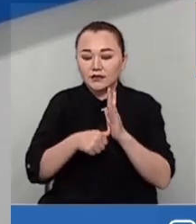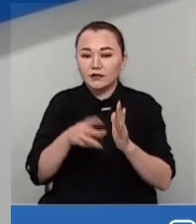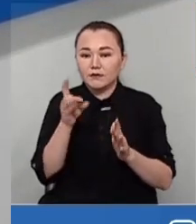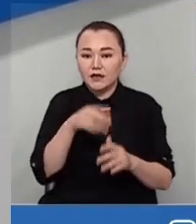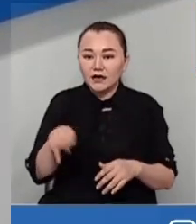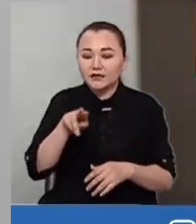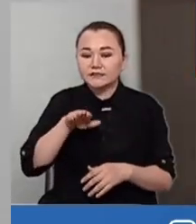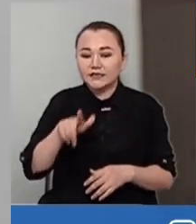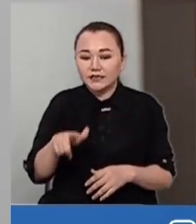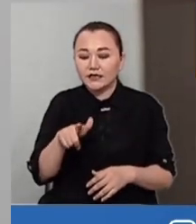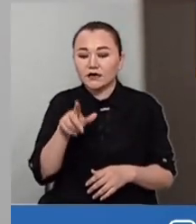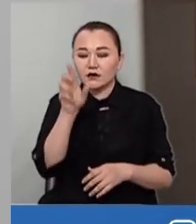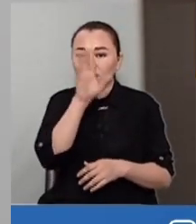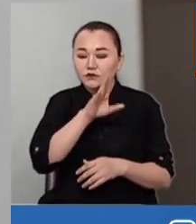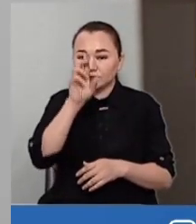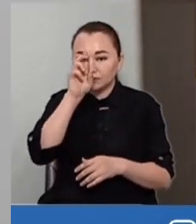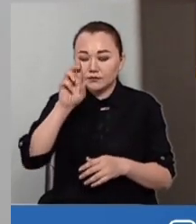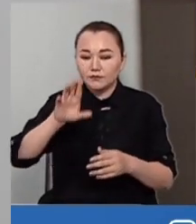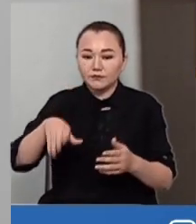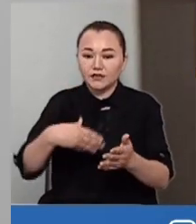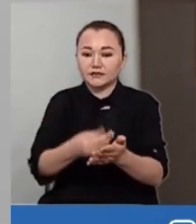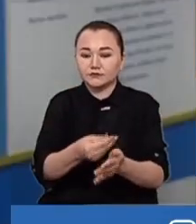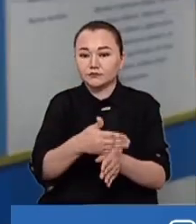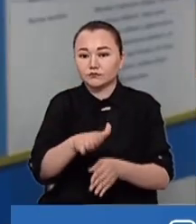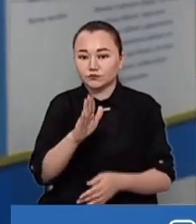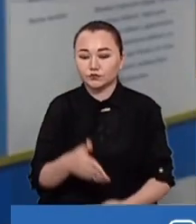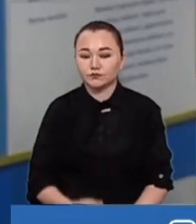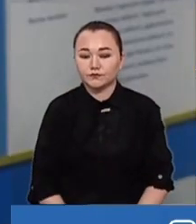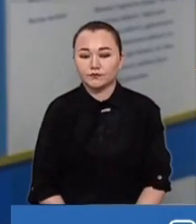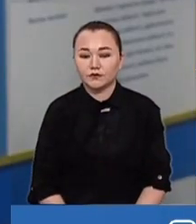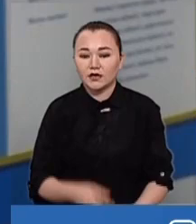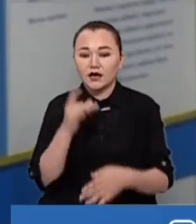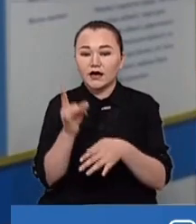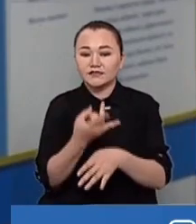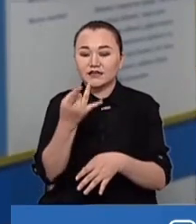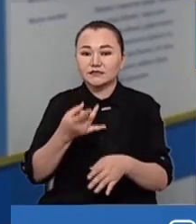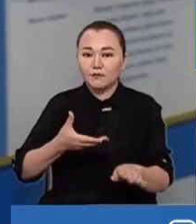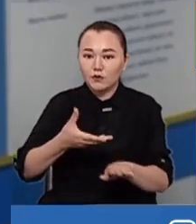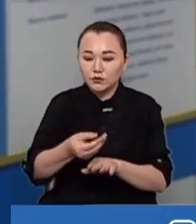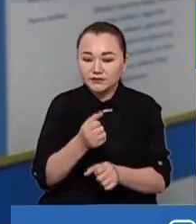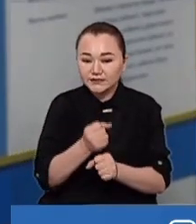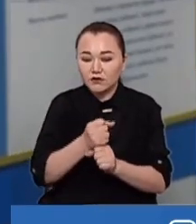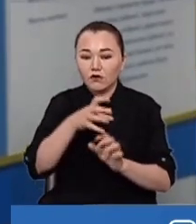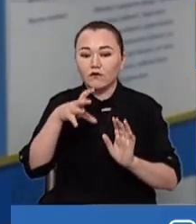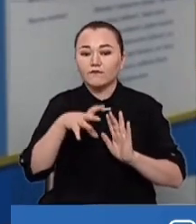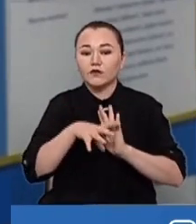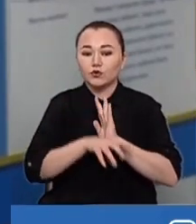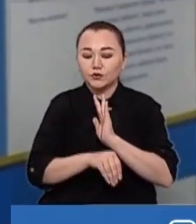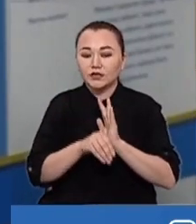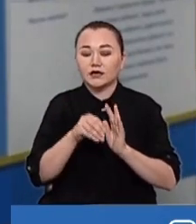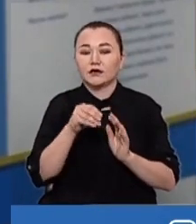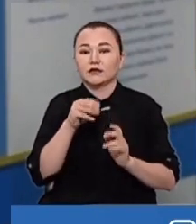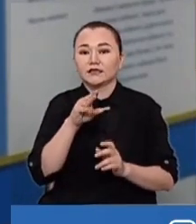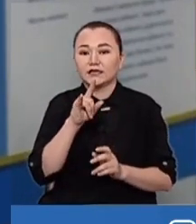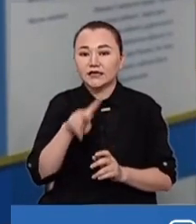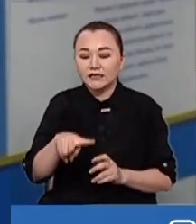миллиард теңге ел қазынасынан бөлініп отыр. Бір реттік төлем жасап жатырмыз. Оның ішіне кіретін біздегі тыл ардагерлеріміз